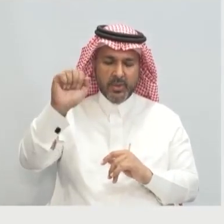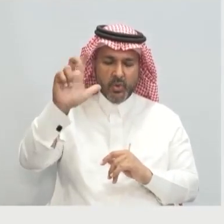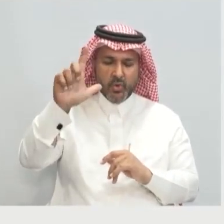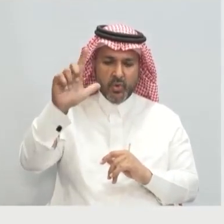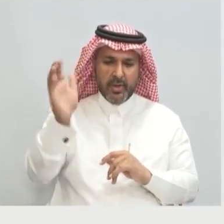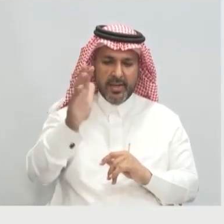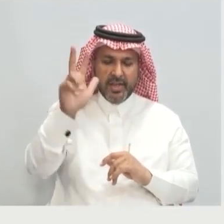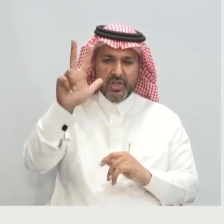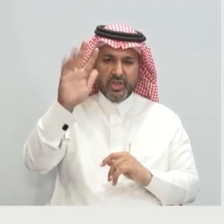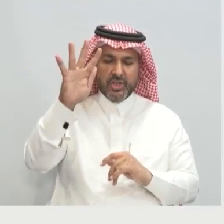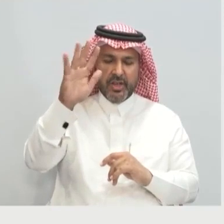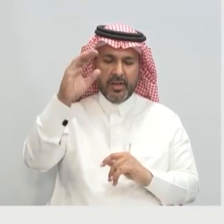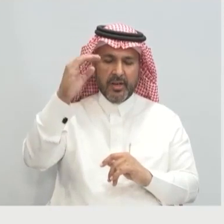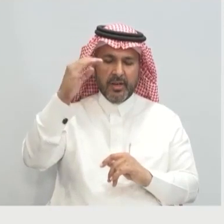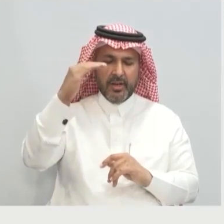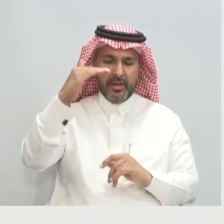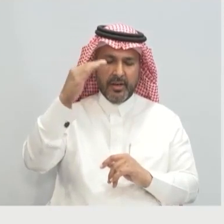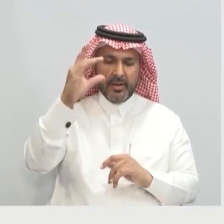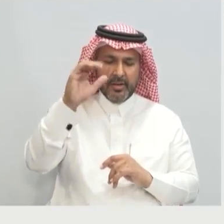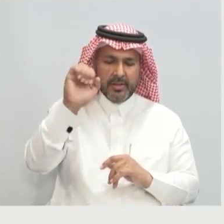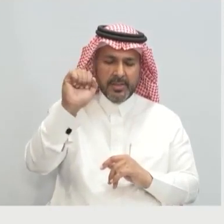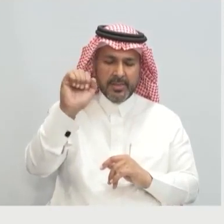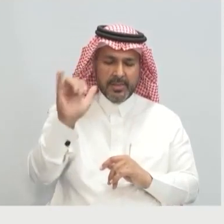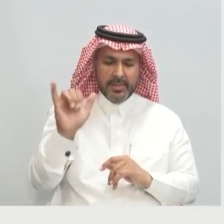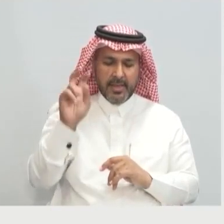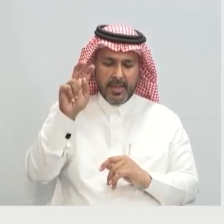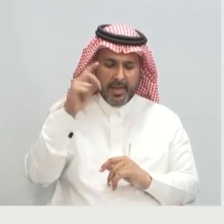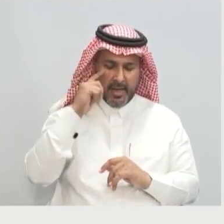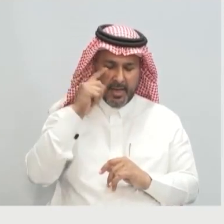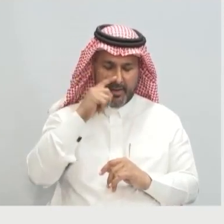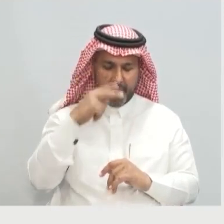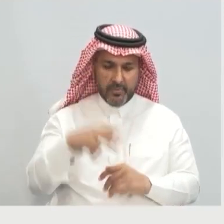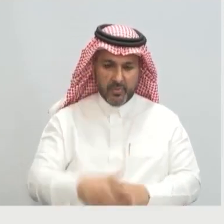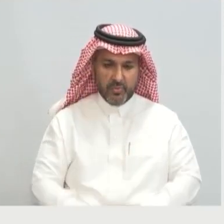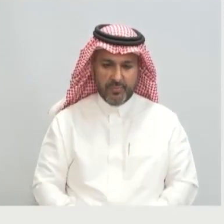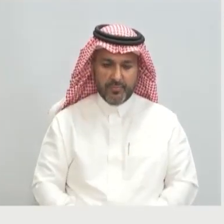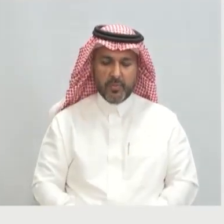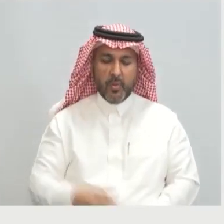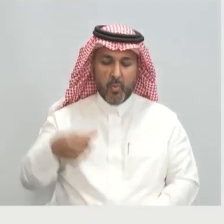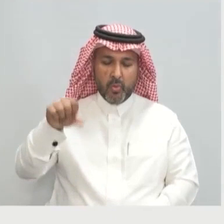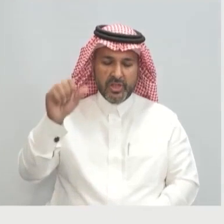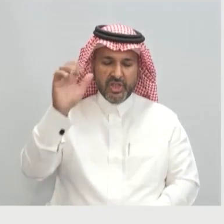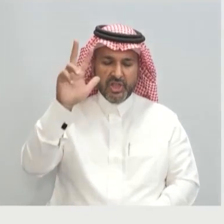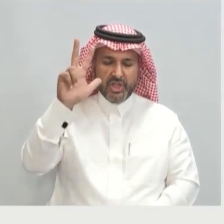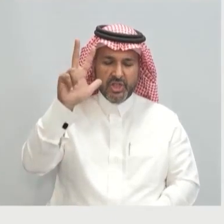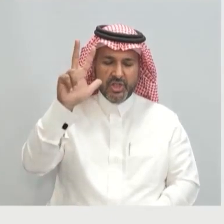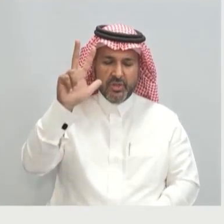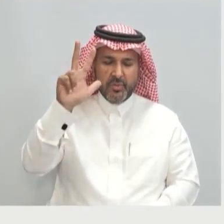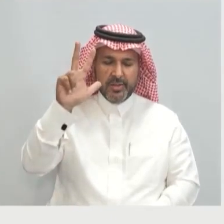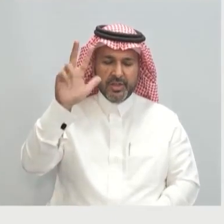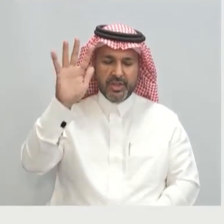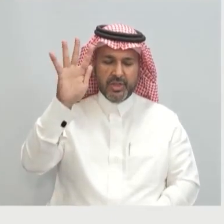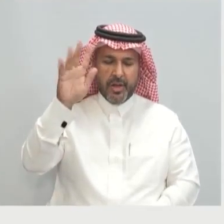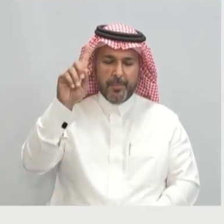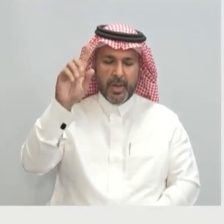ان تتقاطع هذه القنوات الشخصيه عبر سلاسل اوامر عموديه للربط بين ما بين جميع الافراد تقريبا في